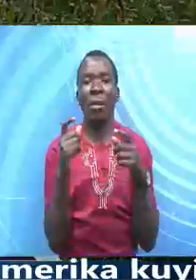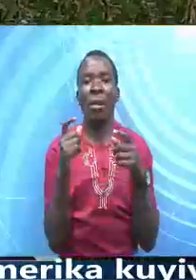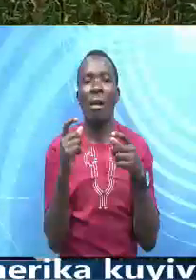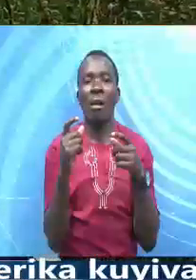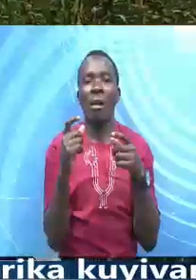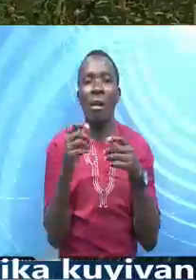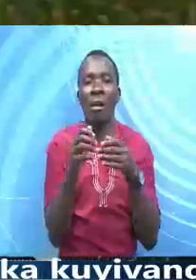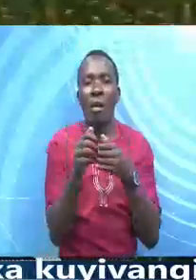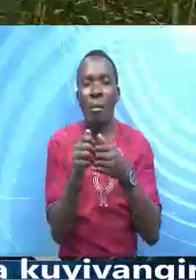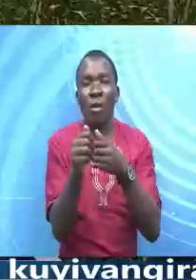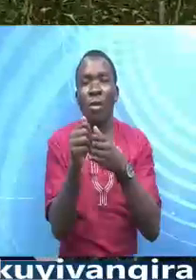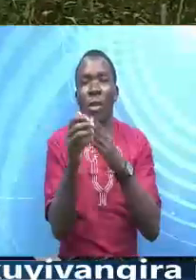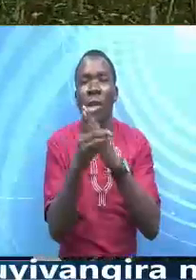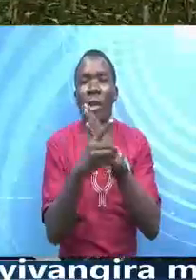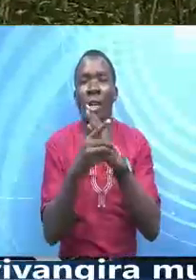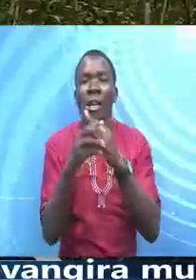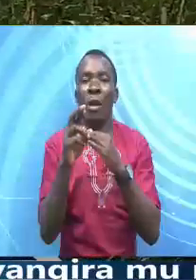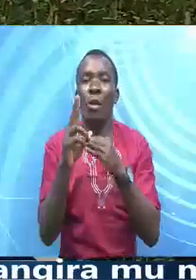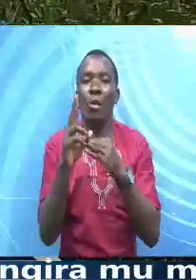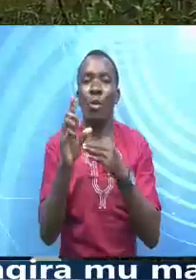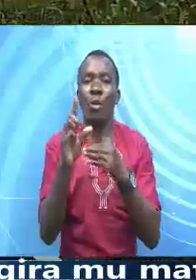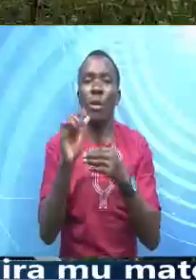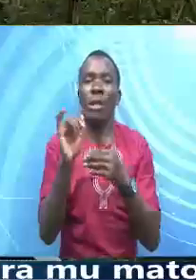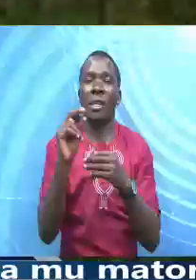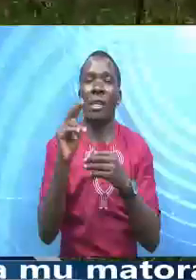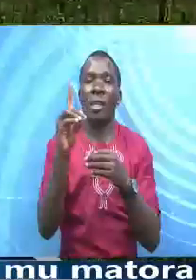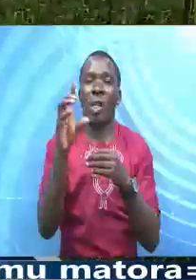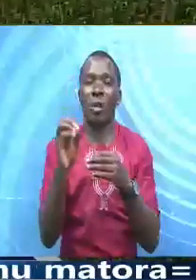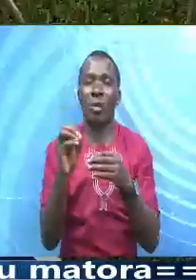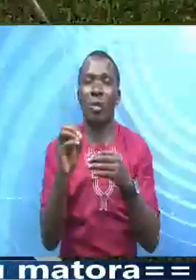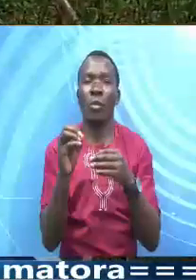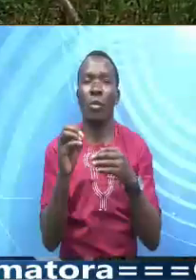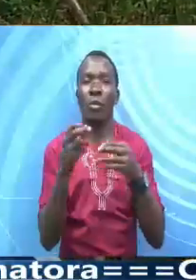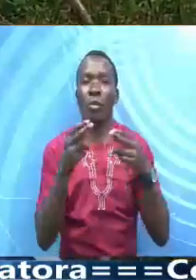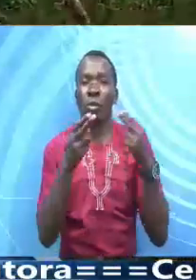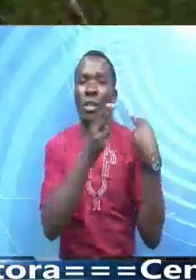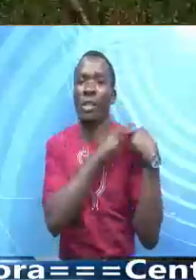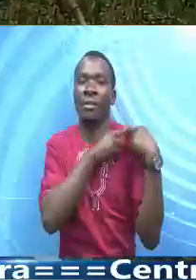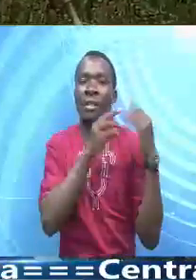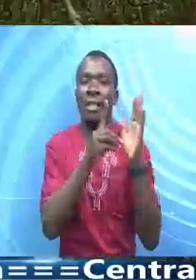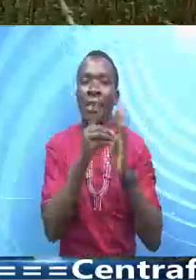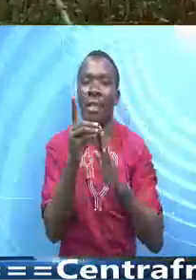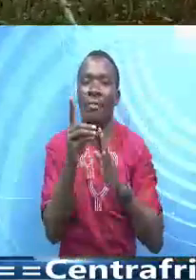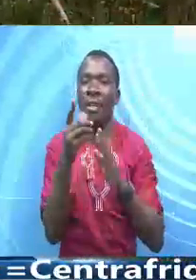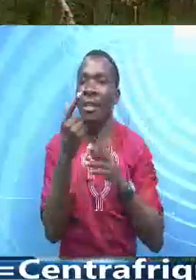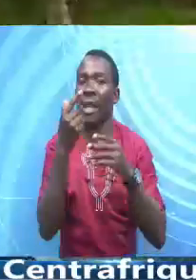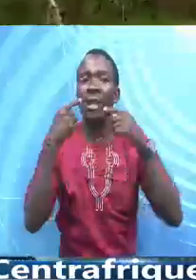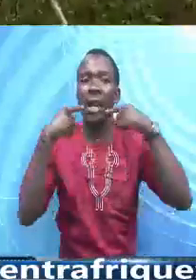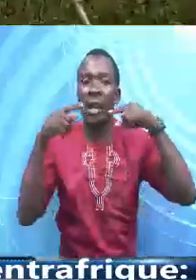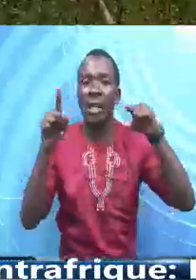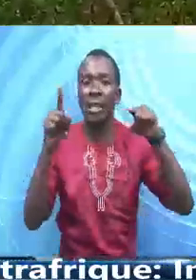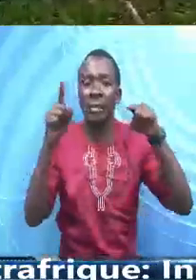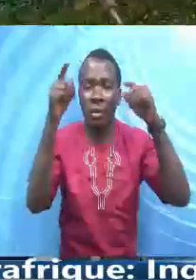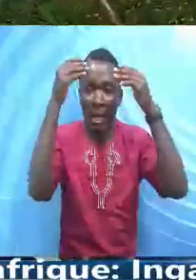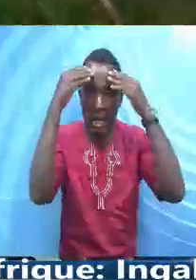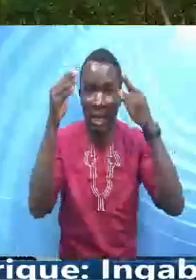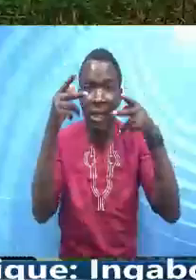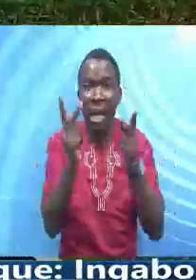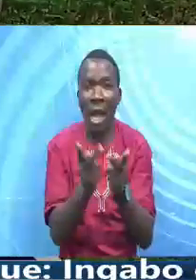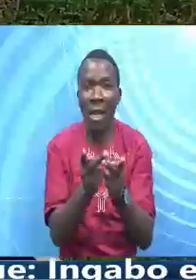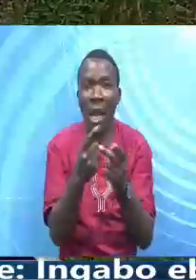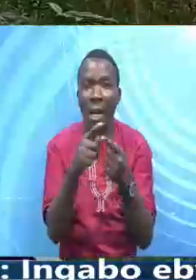ushinzwe iterambere ry'ubukungu muri Ngwa Prosperi avugana na BTN TV ku murongo wa telefone yatangaje ko nubwo ataza aha hantu ariko mu